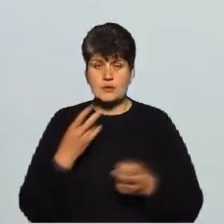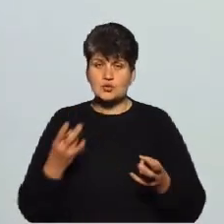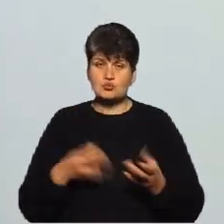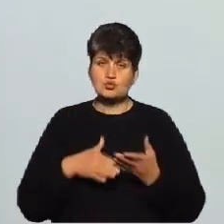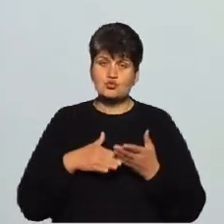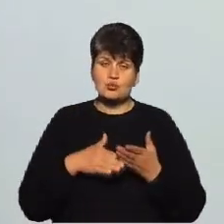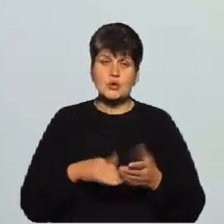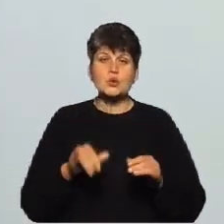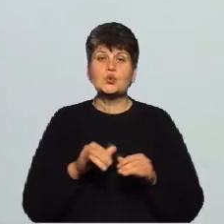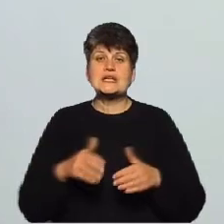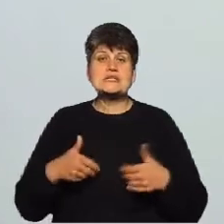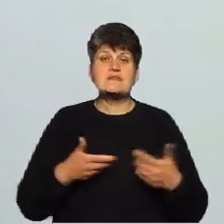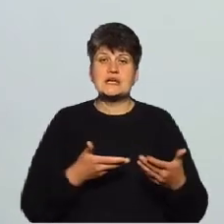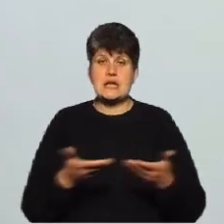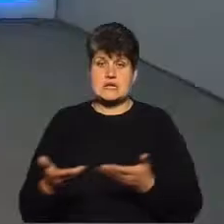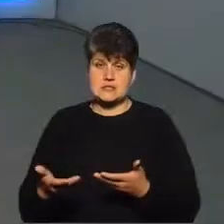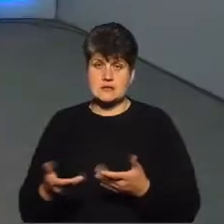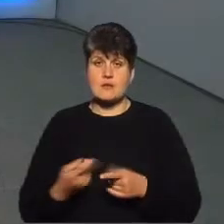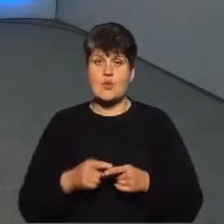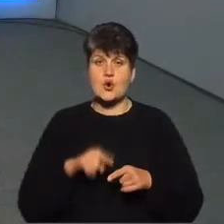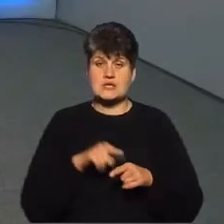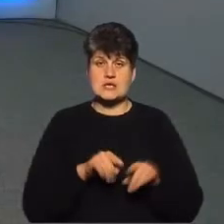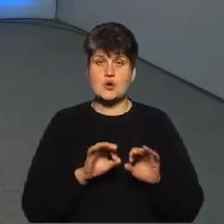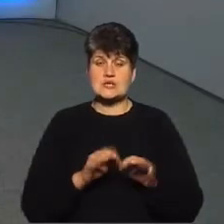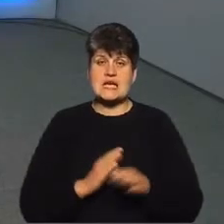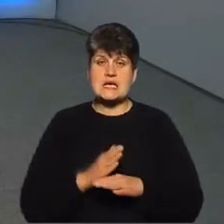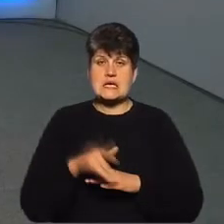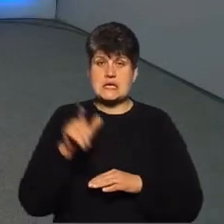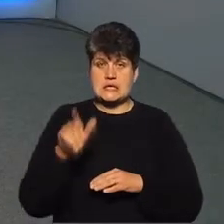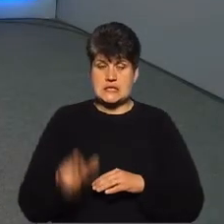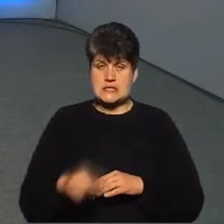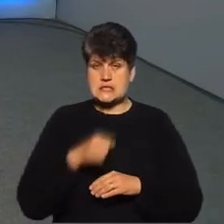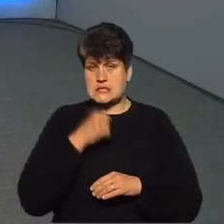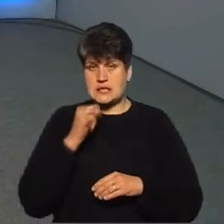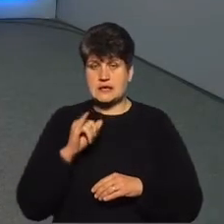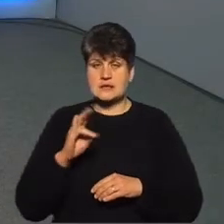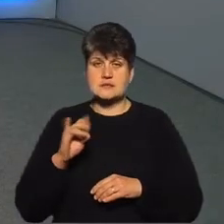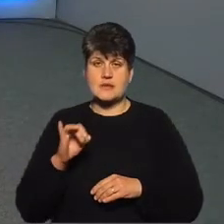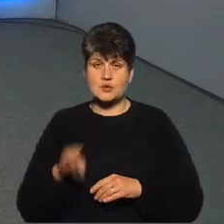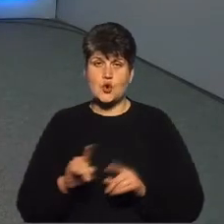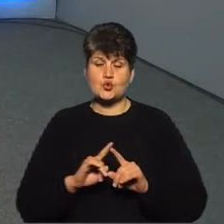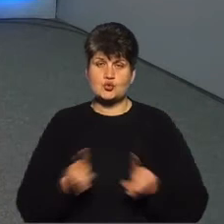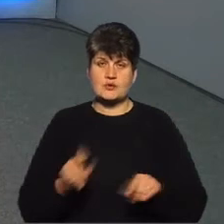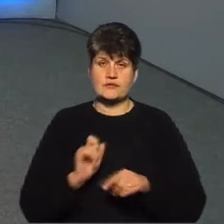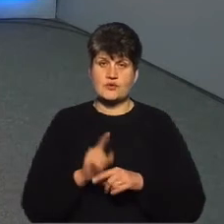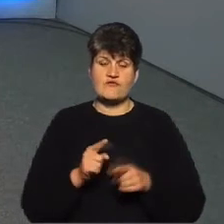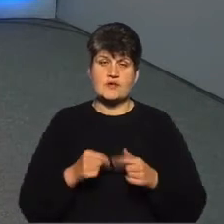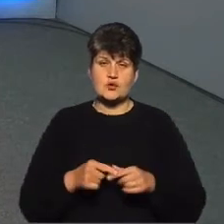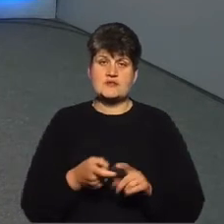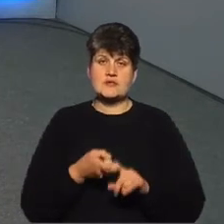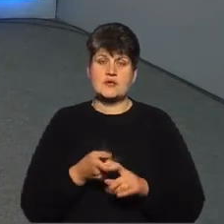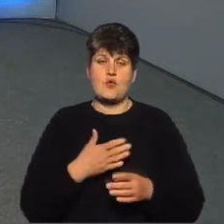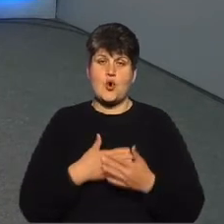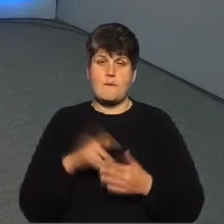куди звертатися? Про це розкаже гість студії, старший інспектор з особливих доручень відділу зв'язків з громадськістю